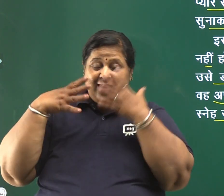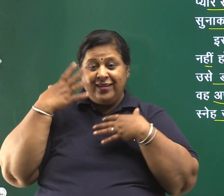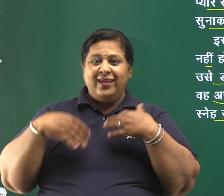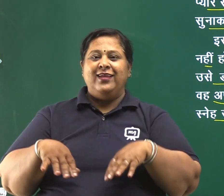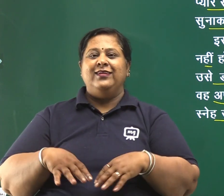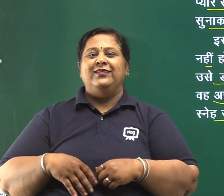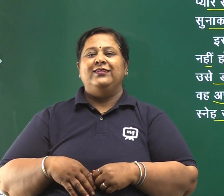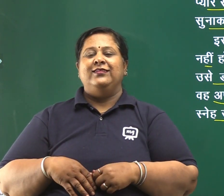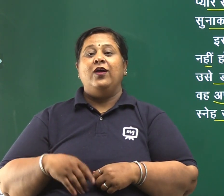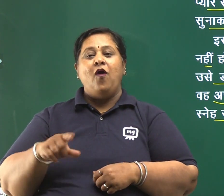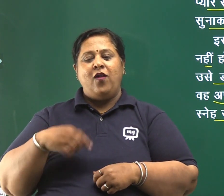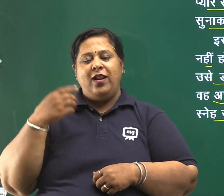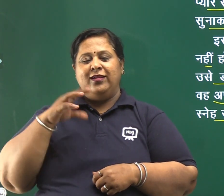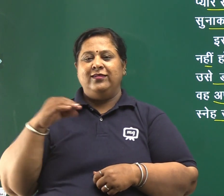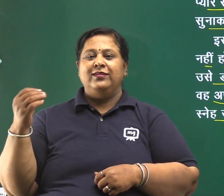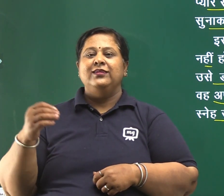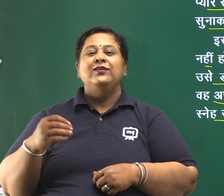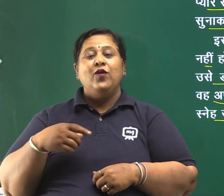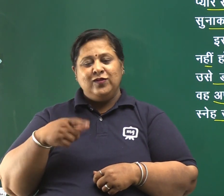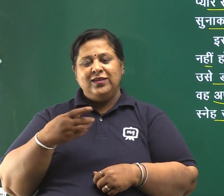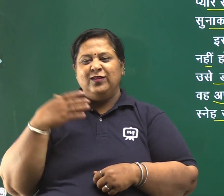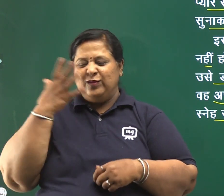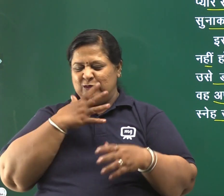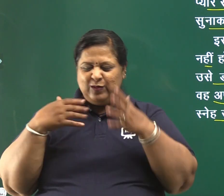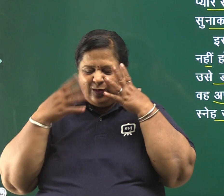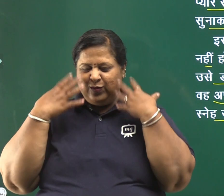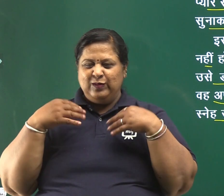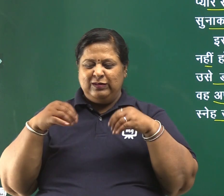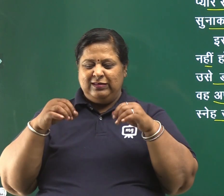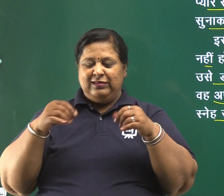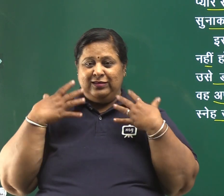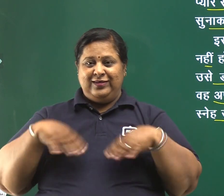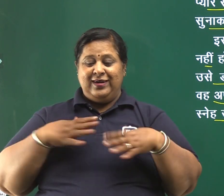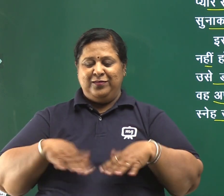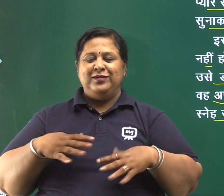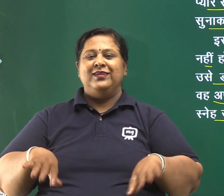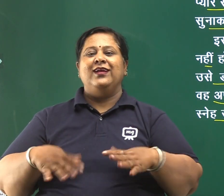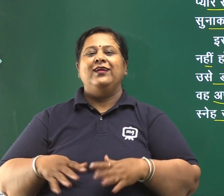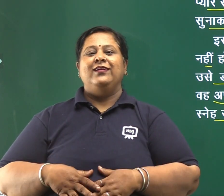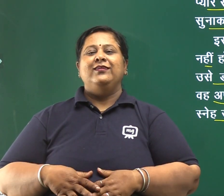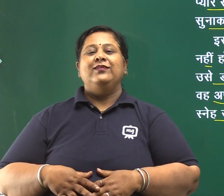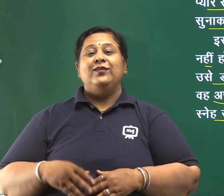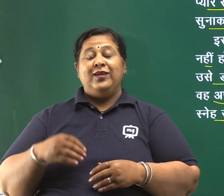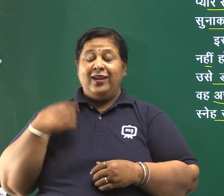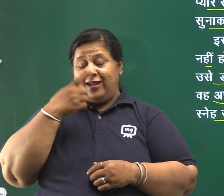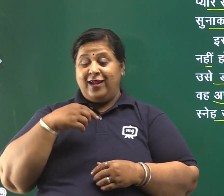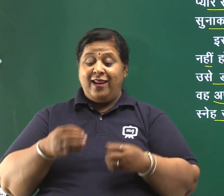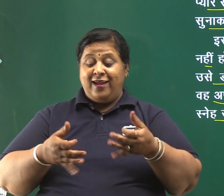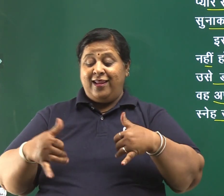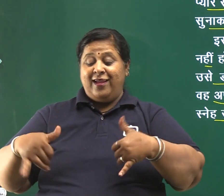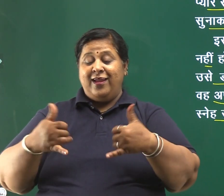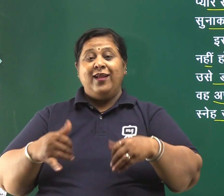है और उसकी धूल को झाड़ती पोंछती है, खेलने के